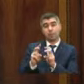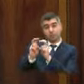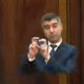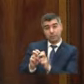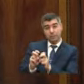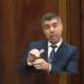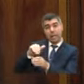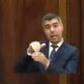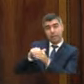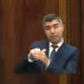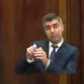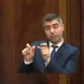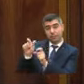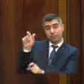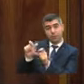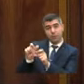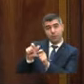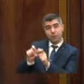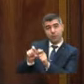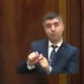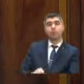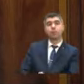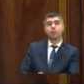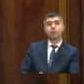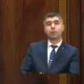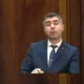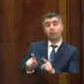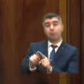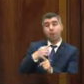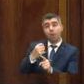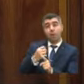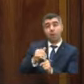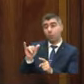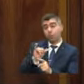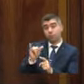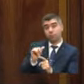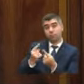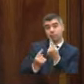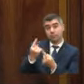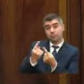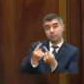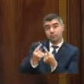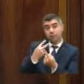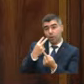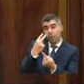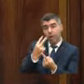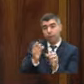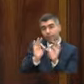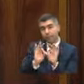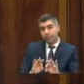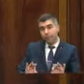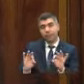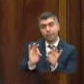الأحزاب ويهمش أن تقزم الأحزاب ويهمش دورها لفائدة قوى أخرى غير مرئية تفتقد